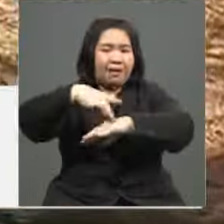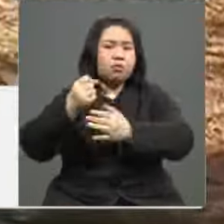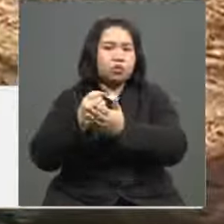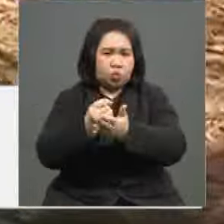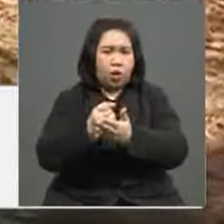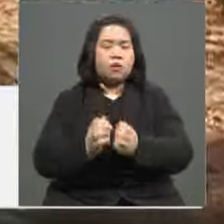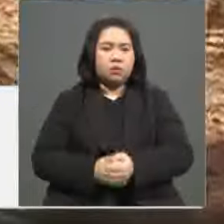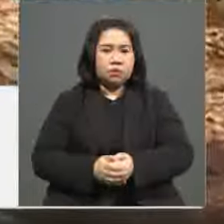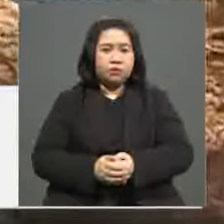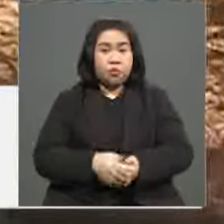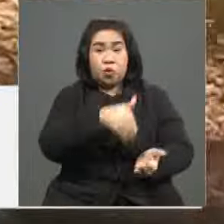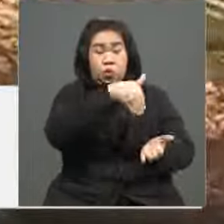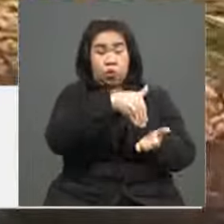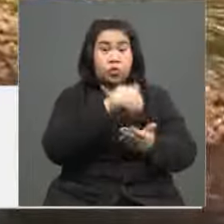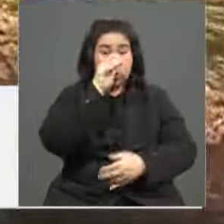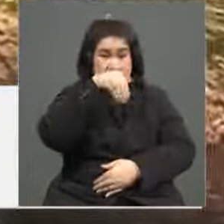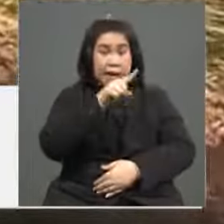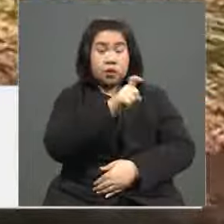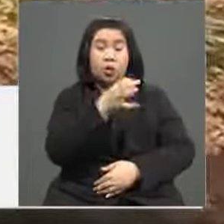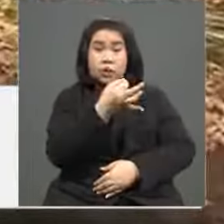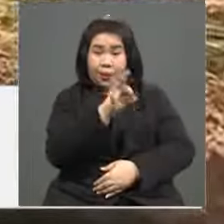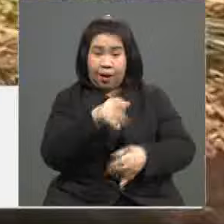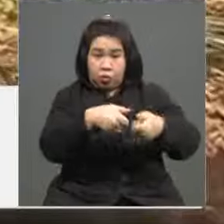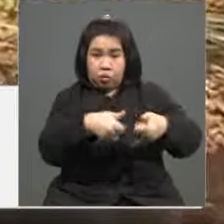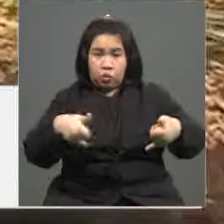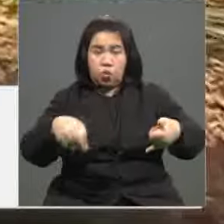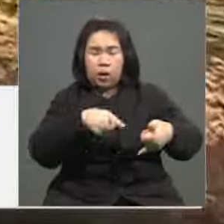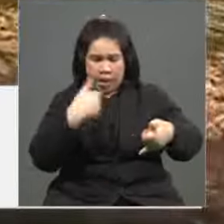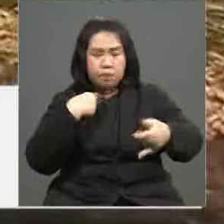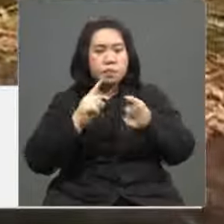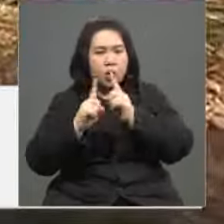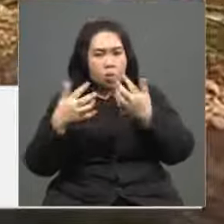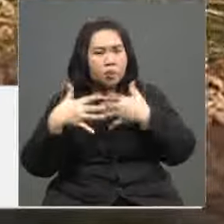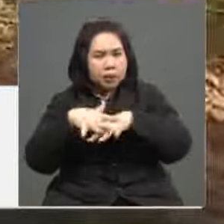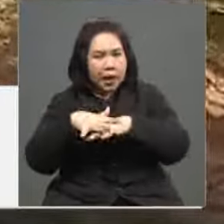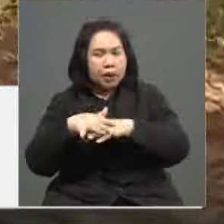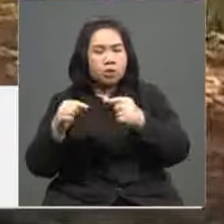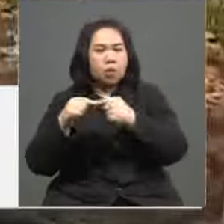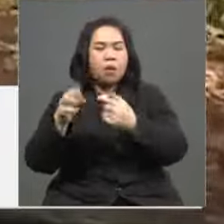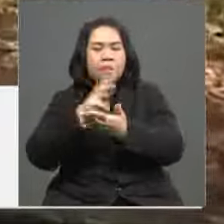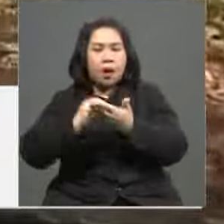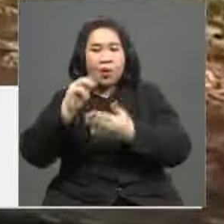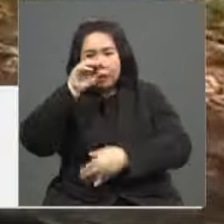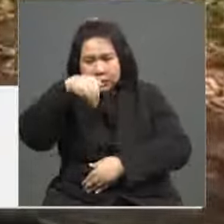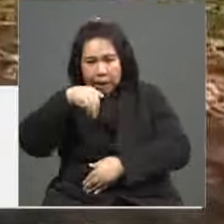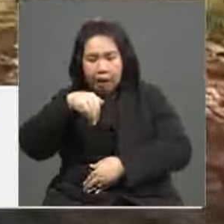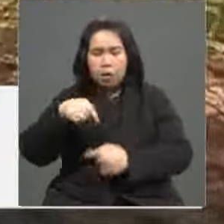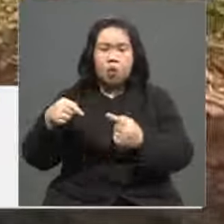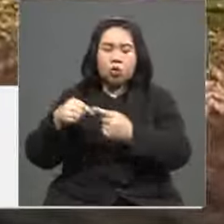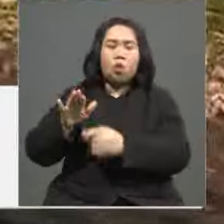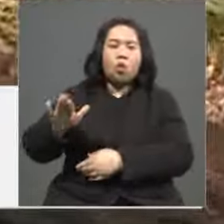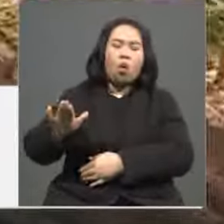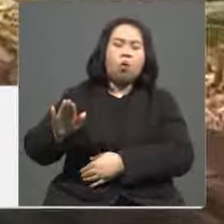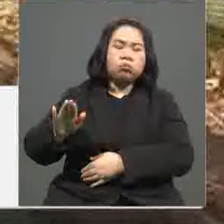อฟนNature Parkจำนวน 119เชือกได้สานการปฏิบัติงานร่วมกับคณะสัตวแพทย์มชสถาบันคชบาลแห่งชาติอำเภอห้างฉัดจังหวัด